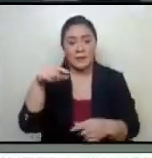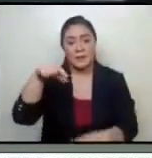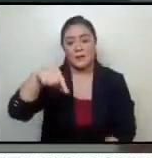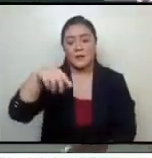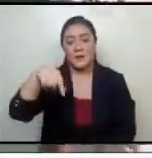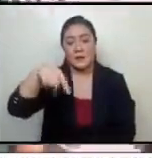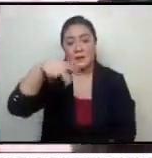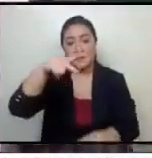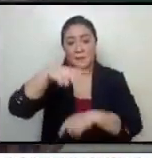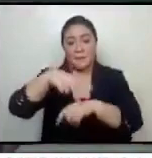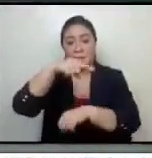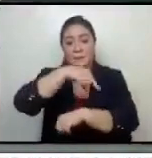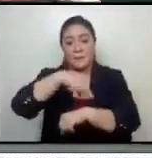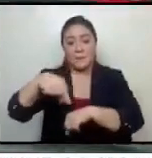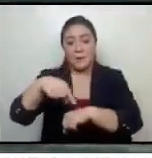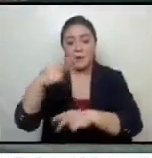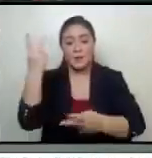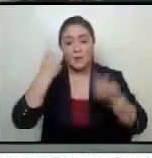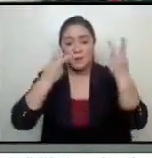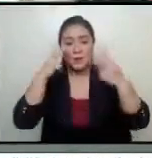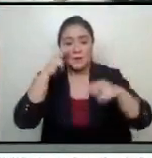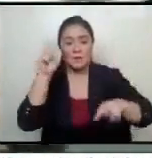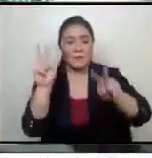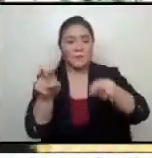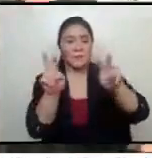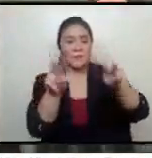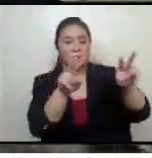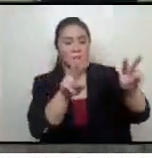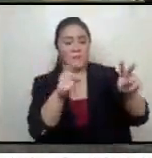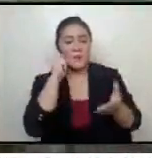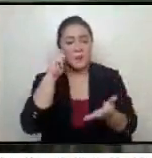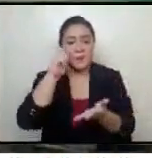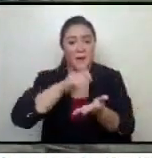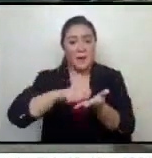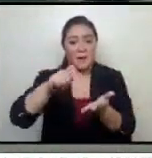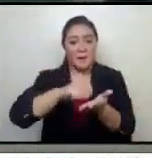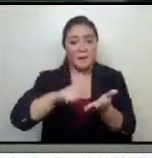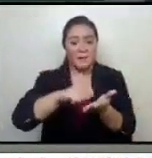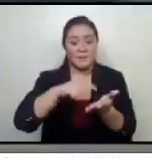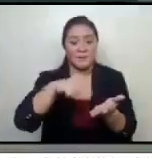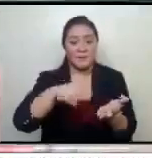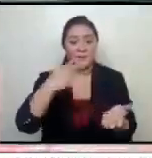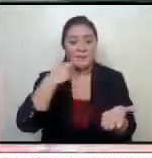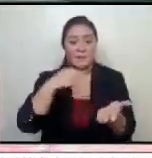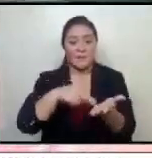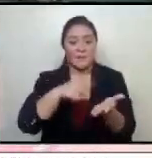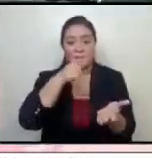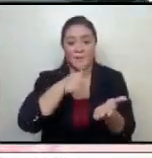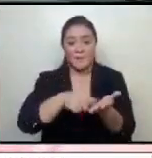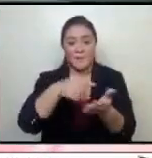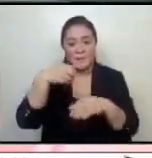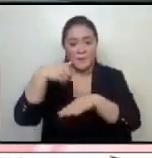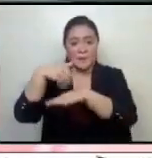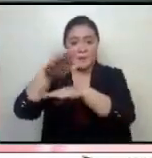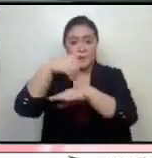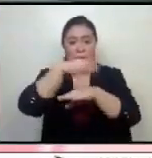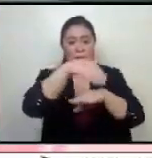nilang pagbisita at pagbibigay ng mga written notices sa ilang mga employers. Aljo. Maraming salamat, Rod Lagusad.